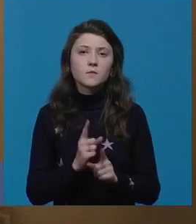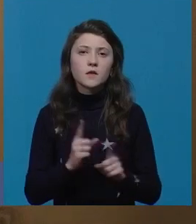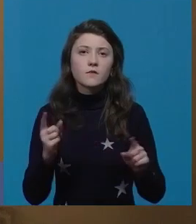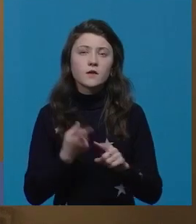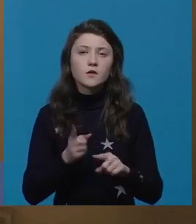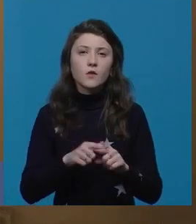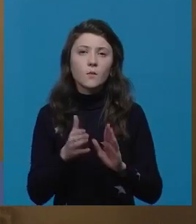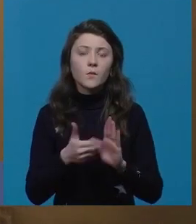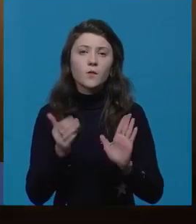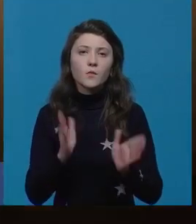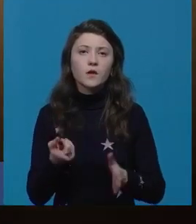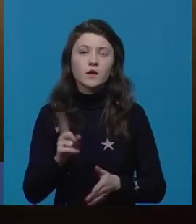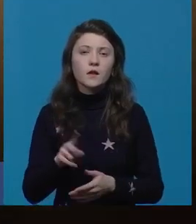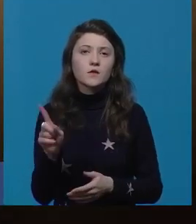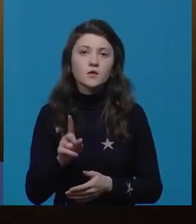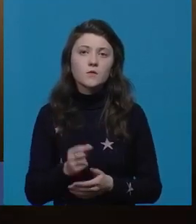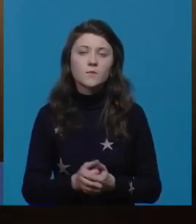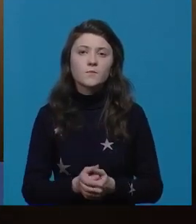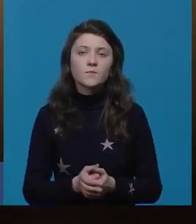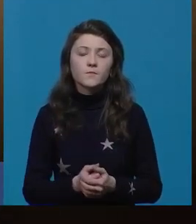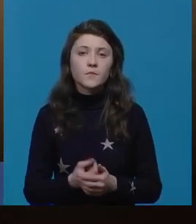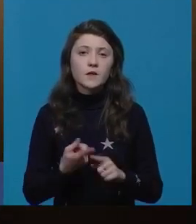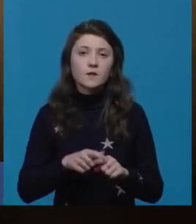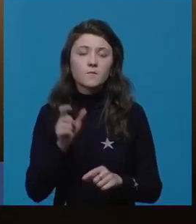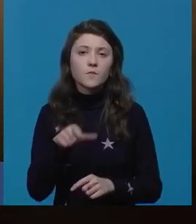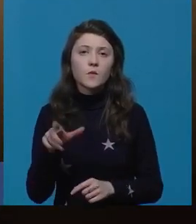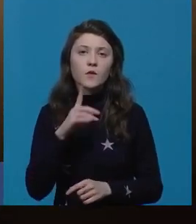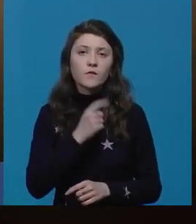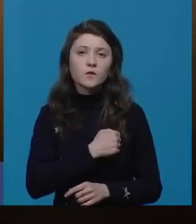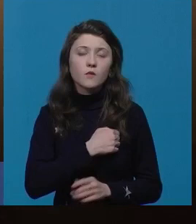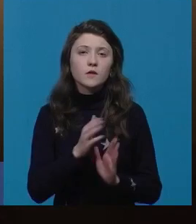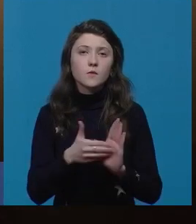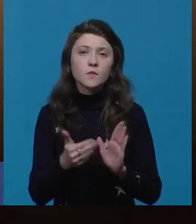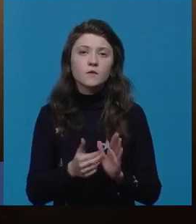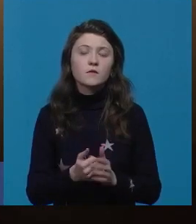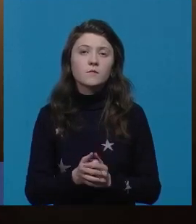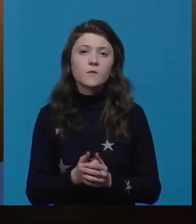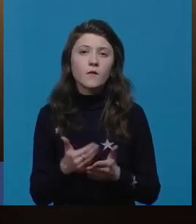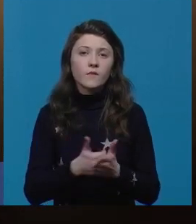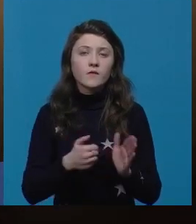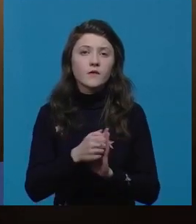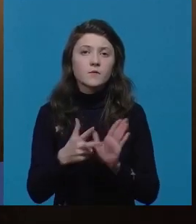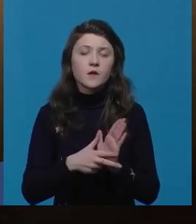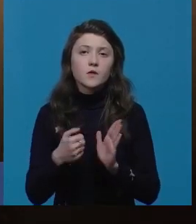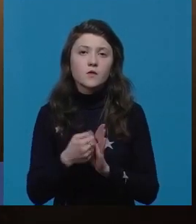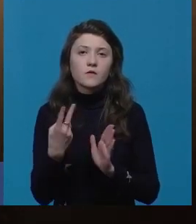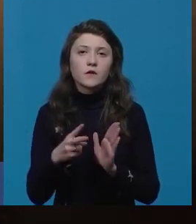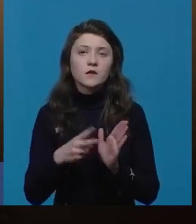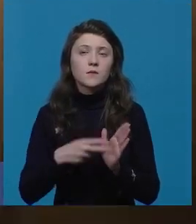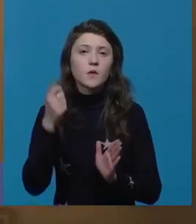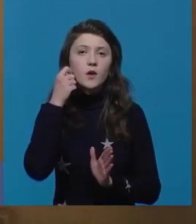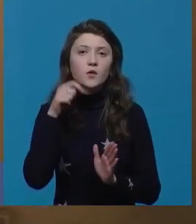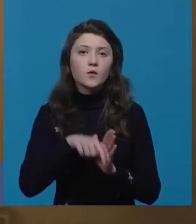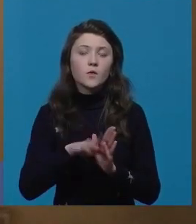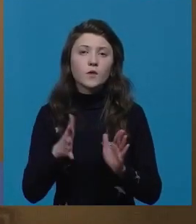буде те, що в даному призові будуть на військову службу залучатися онуки віком від 18 до 27 років. Тобто буде